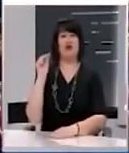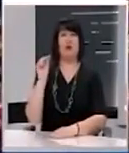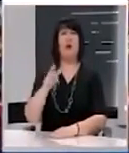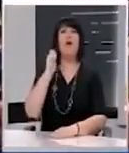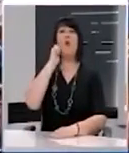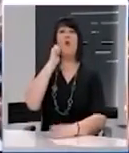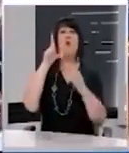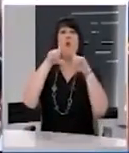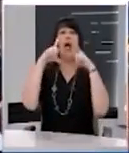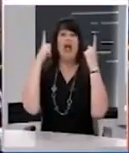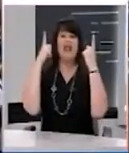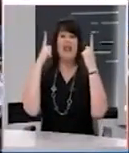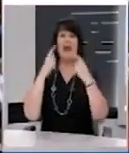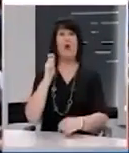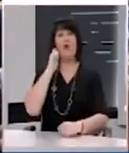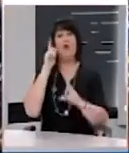στο όνομα της Αγίας